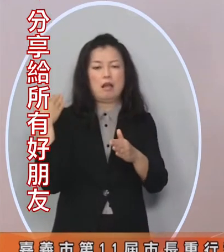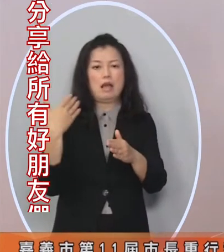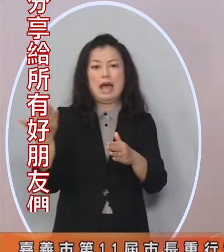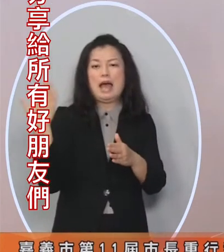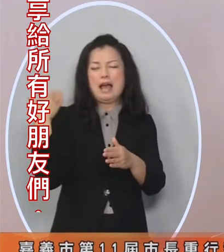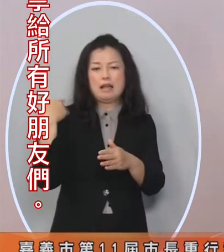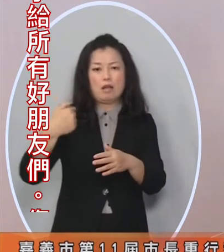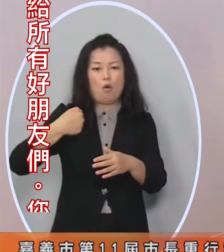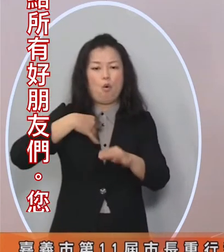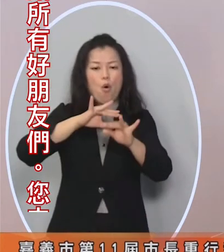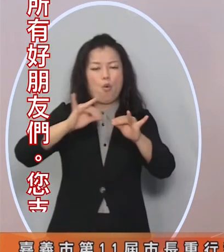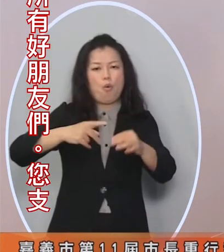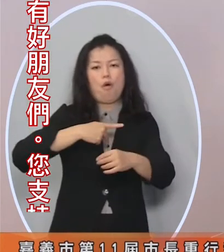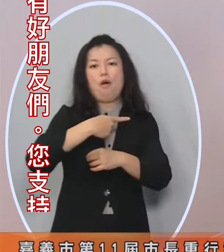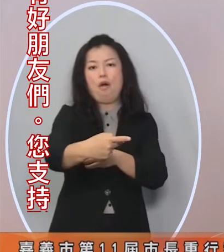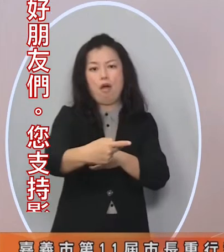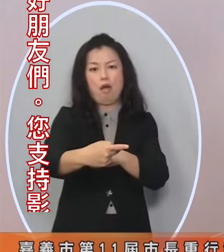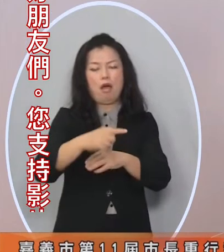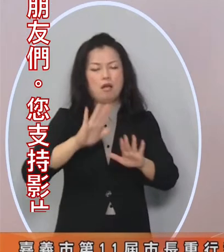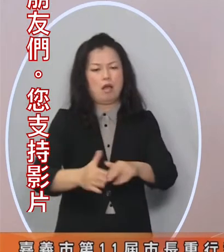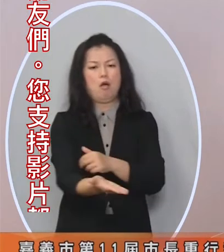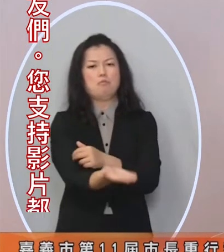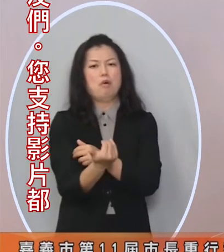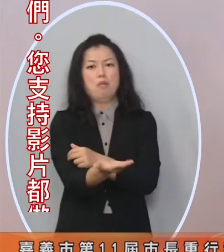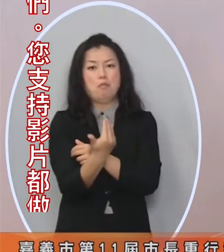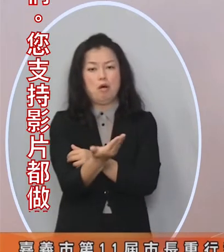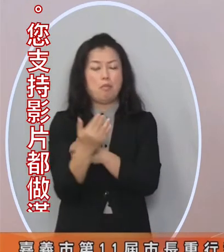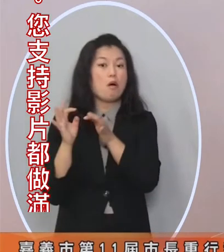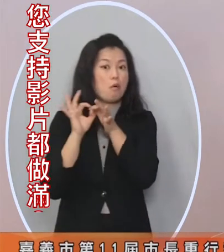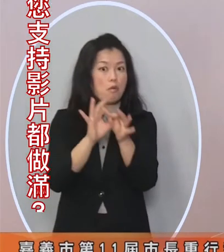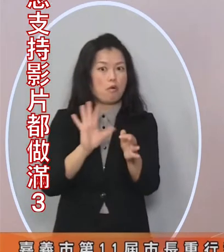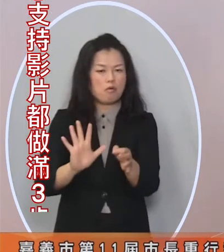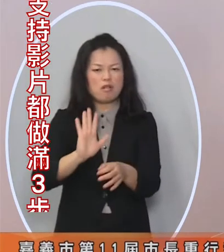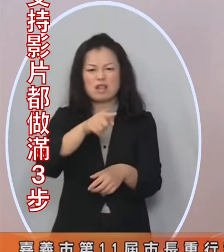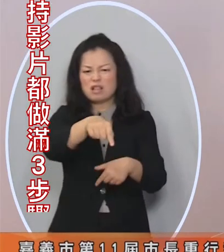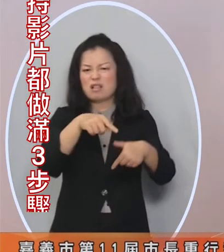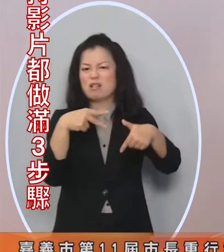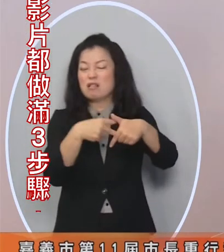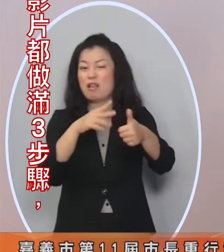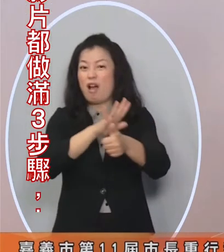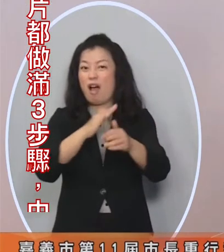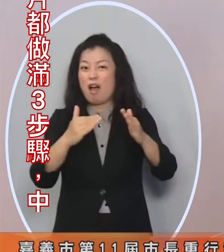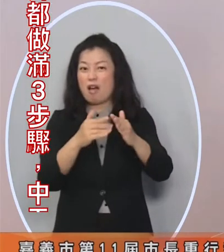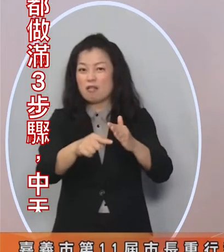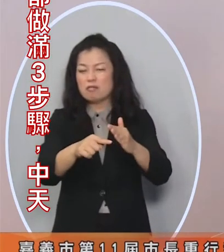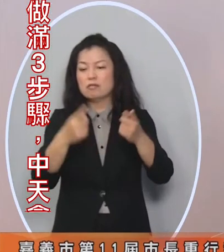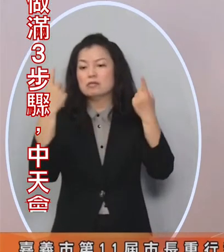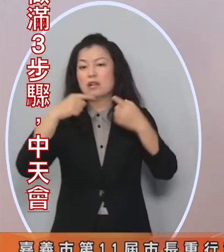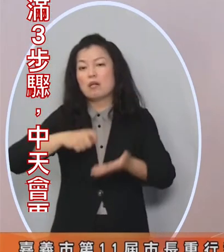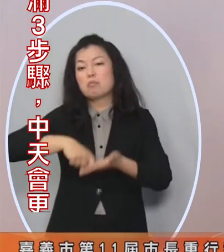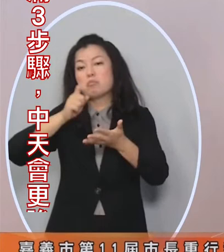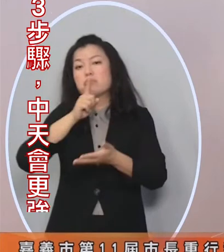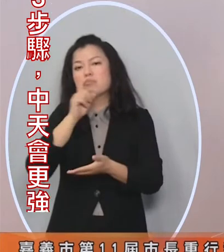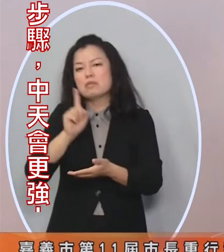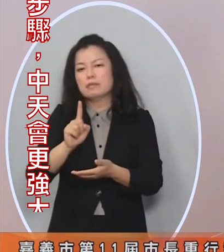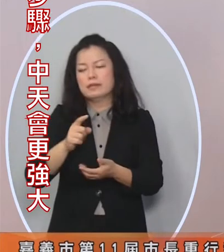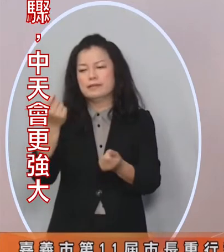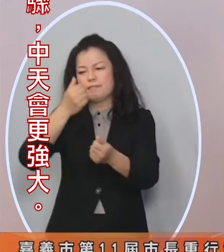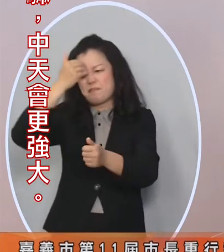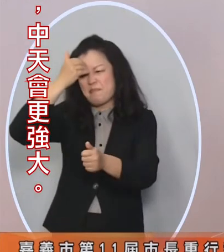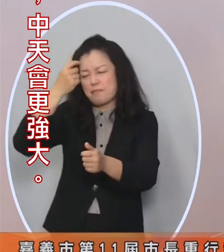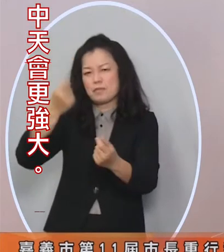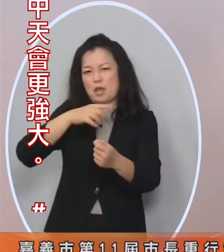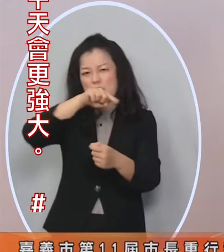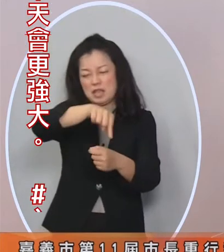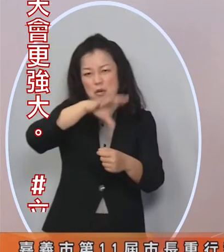付给他们的土地，但是暨美仁爱之家往往提出很多的难题去刁